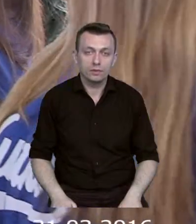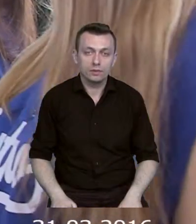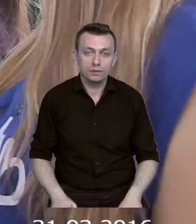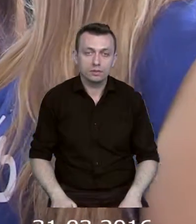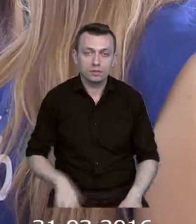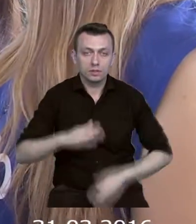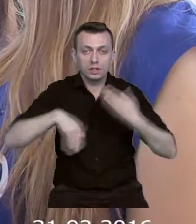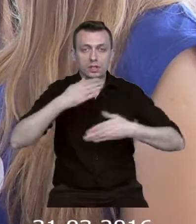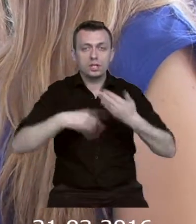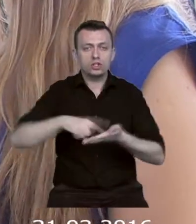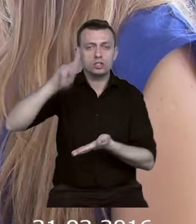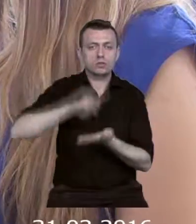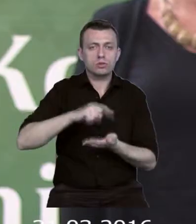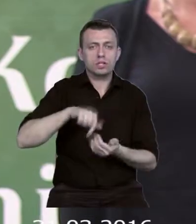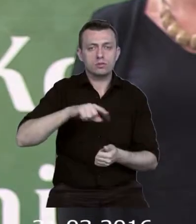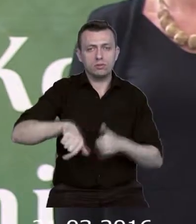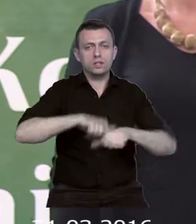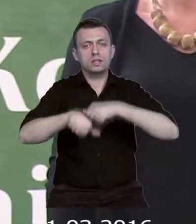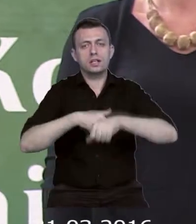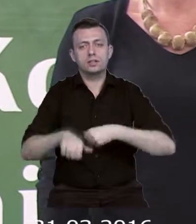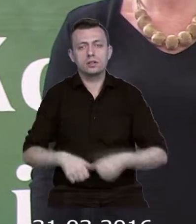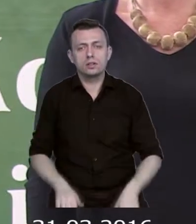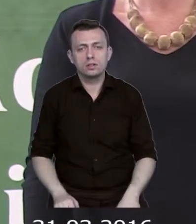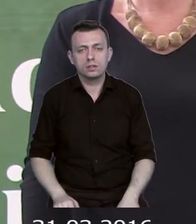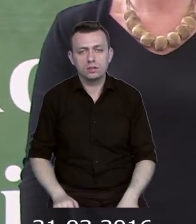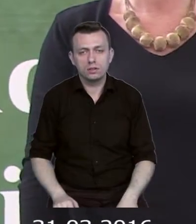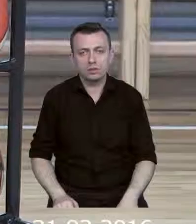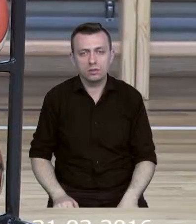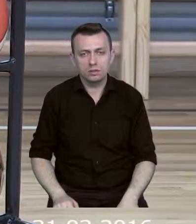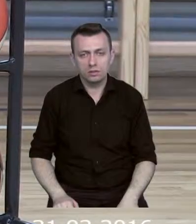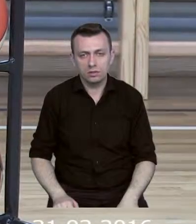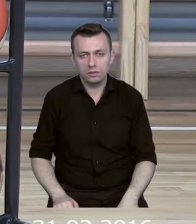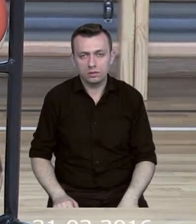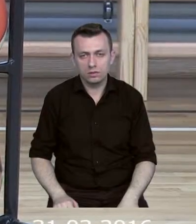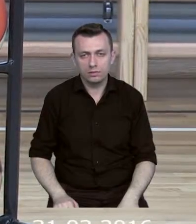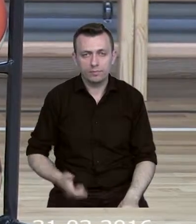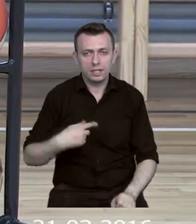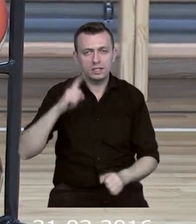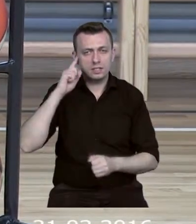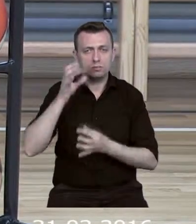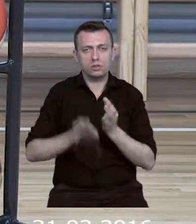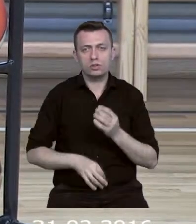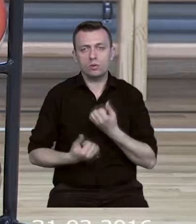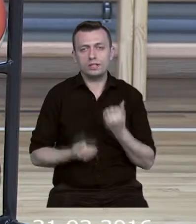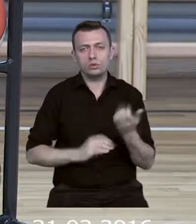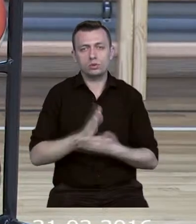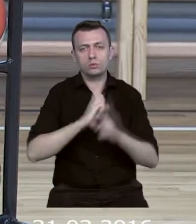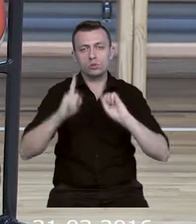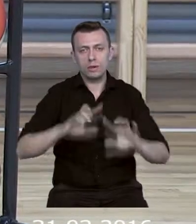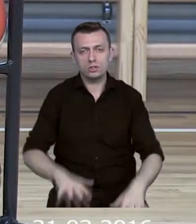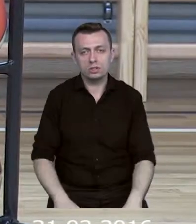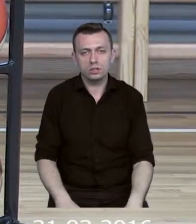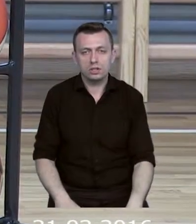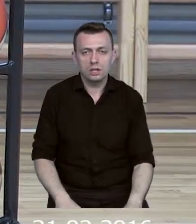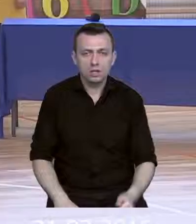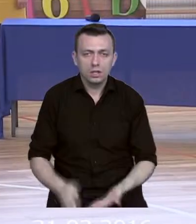Gratuluję jeszcze zawodniczkom i zawodnikom i życzę sukcesu w tym roku. Jeszcze są człowieczki, które myślę, że będą dobrze